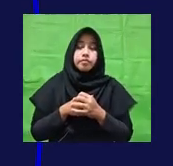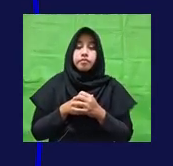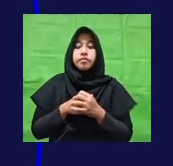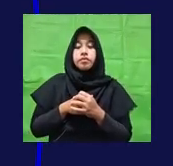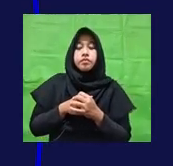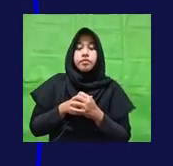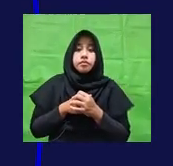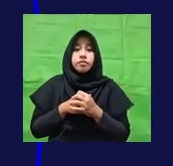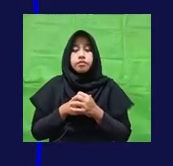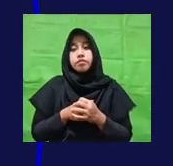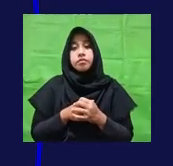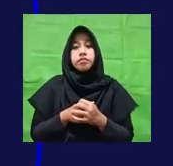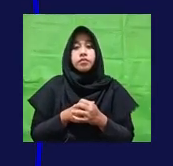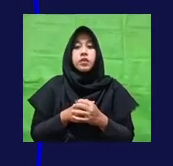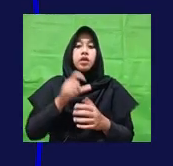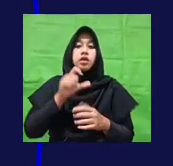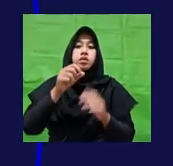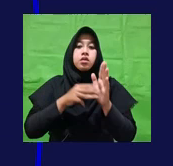Kemudian Cemeti,